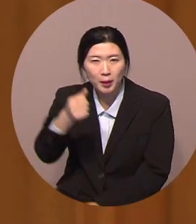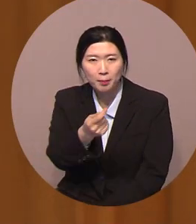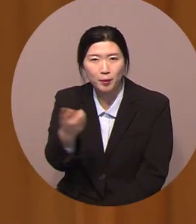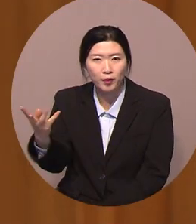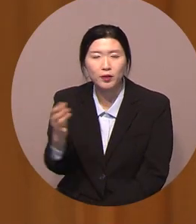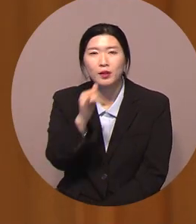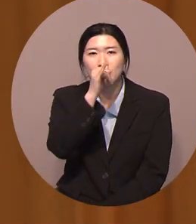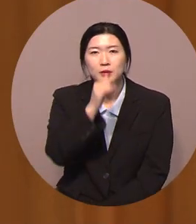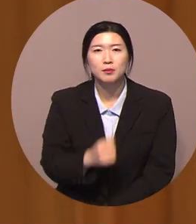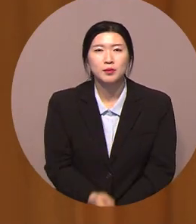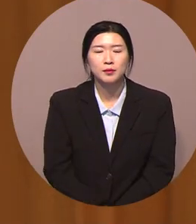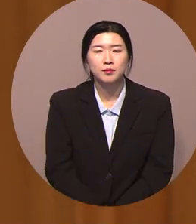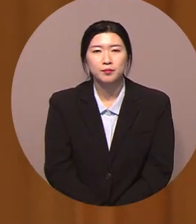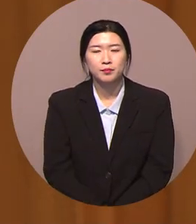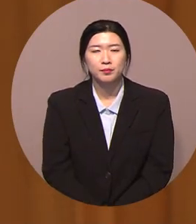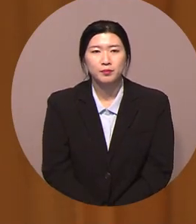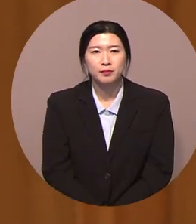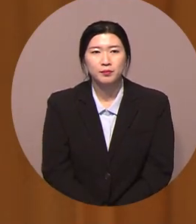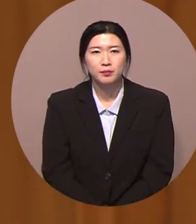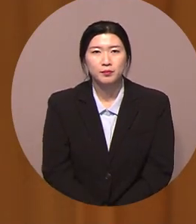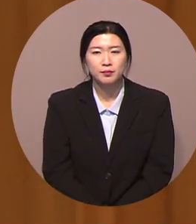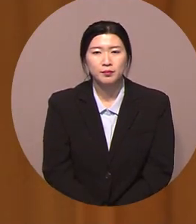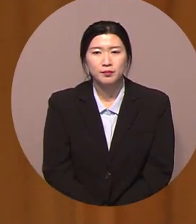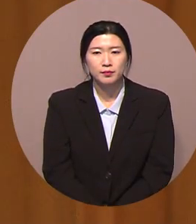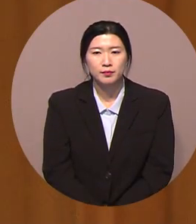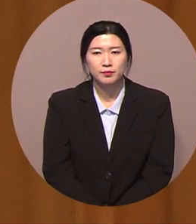내밀었습니다 MBC 뉴스 김광현 있니다